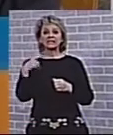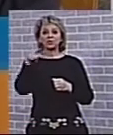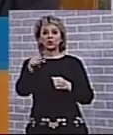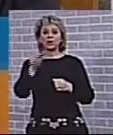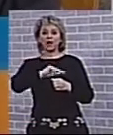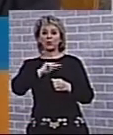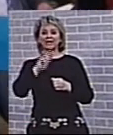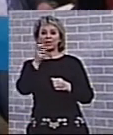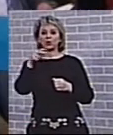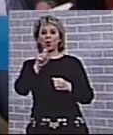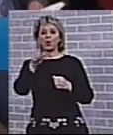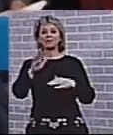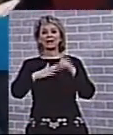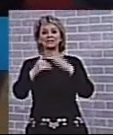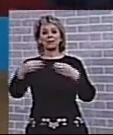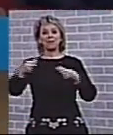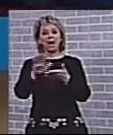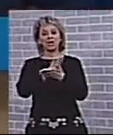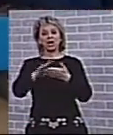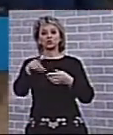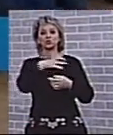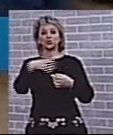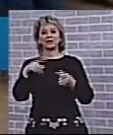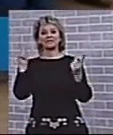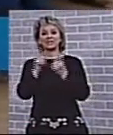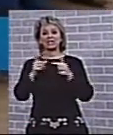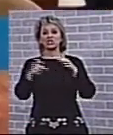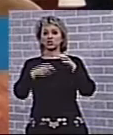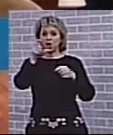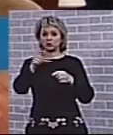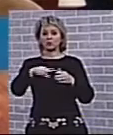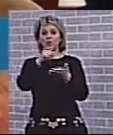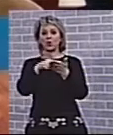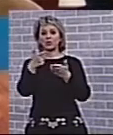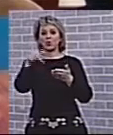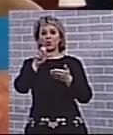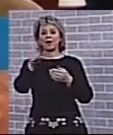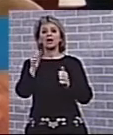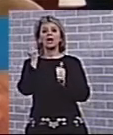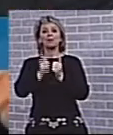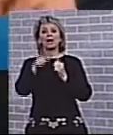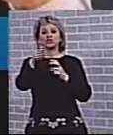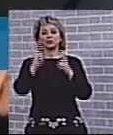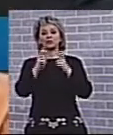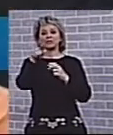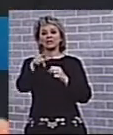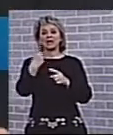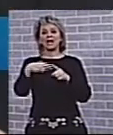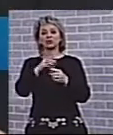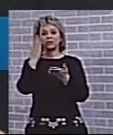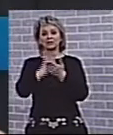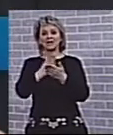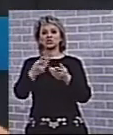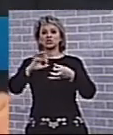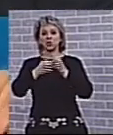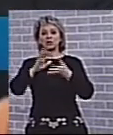Задолженность работникам Кинкоула практически погашена. Губернатор встретился с шахтерами в городе Гуково. По каждому предприятию, даже которое находится в